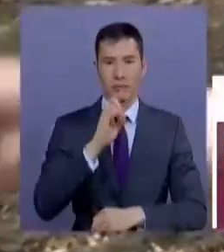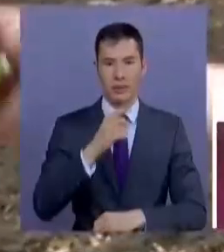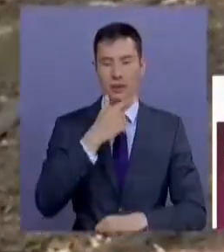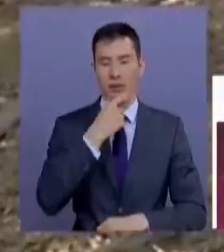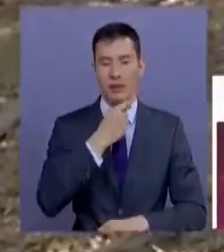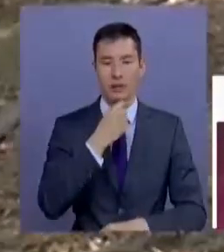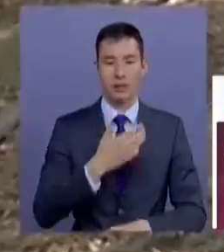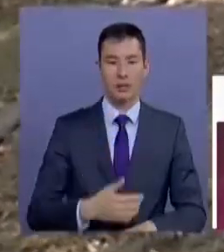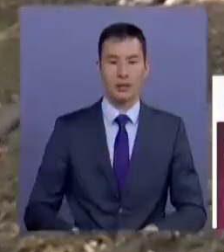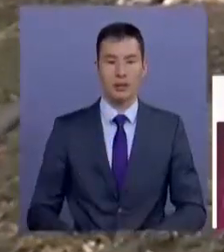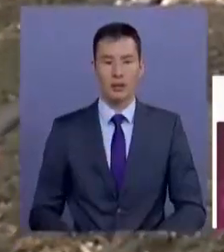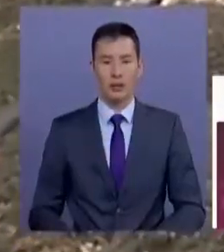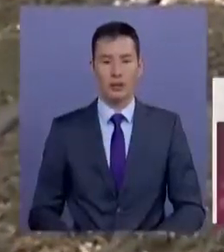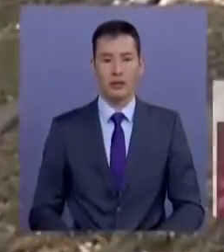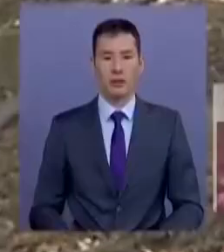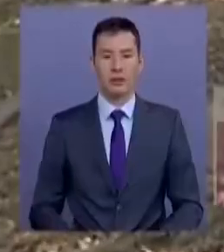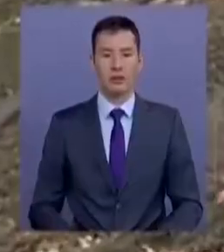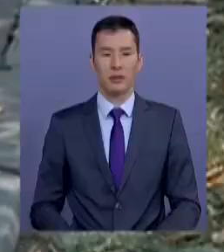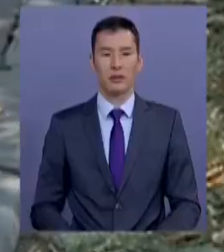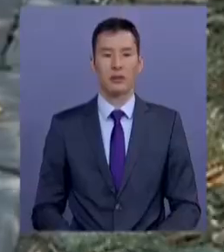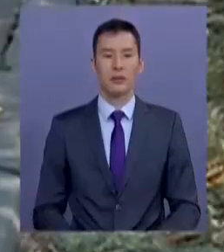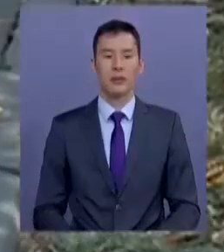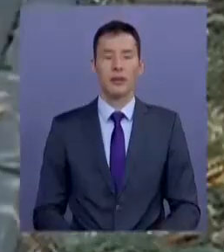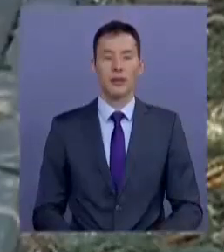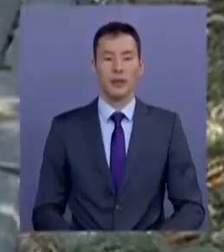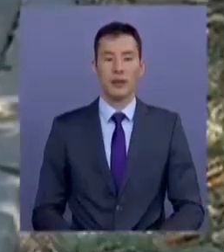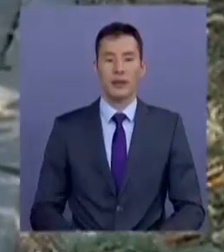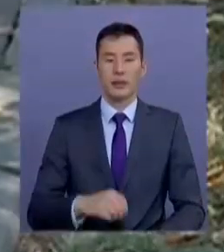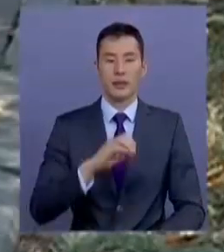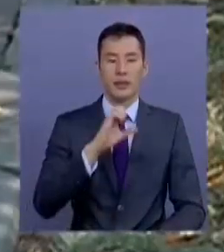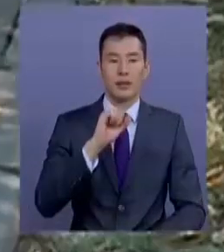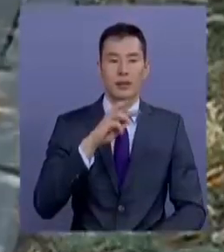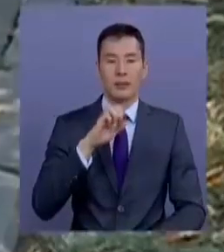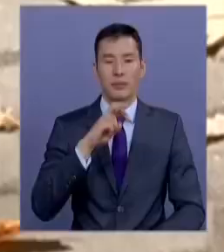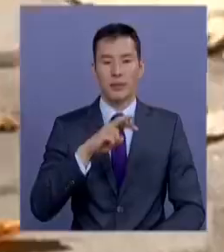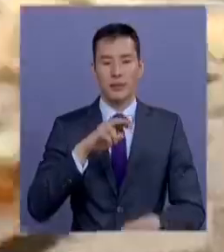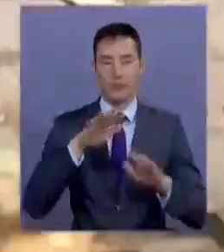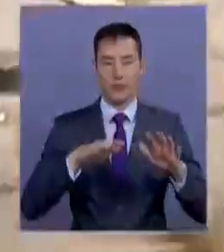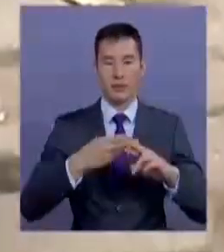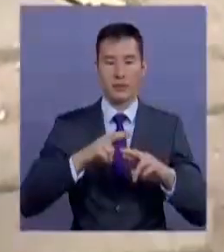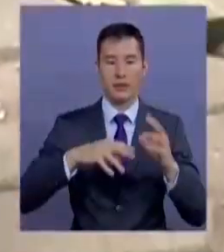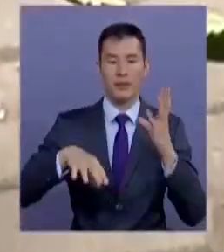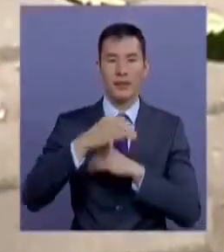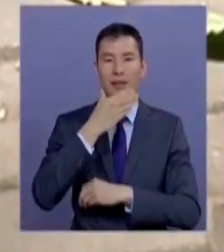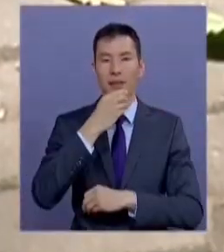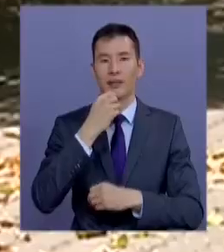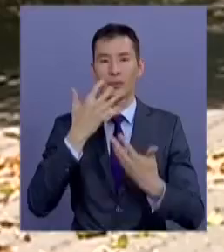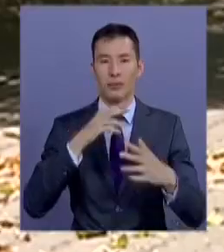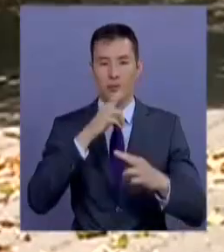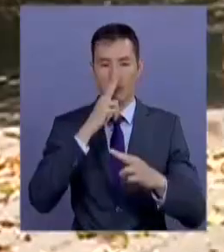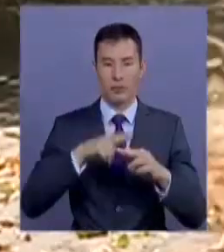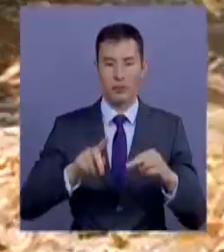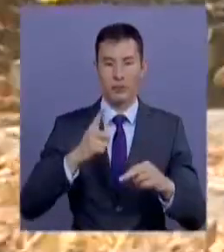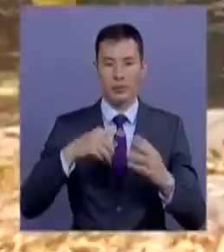кеткен су шыққан, не шықпаған, су қойылмаған. Самал есетін қарағайлы саябағынан да сән кеткен, демалуға келген халық жапырақ жинап